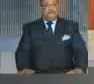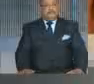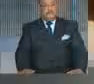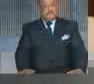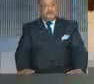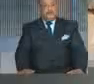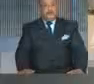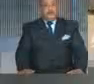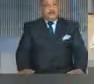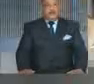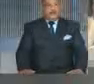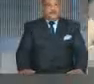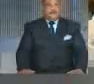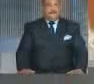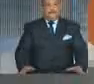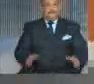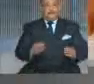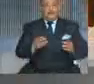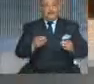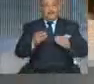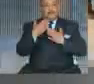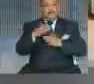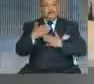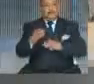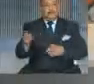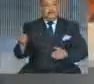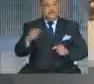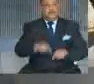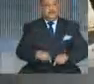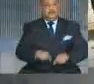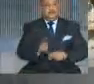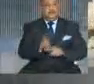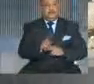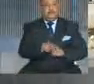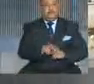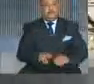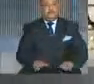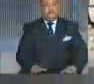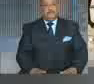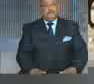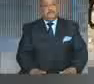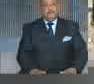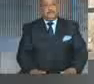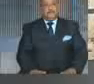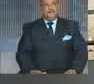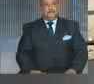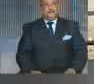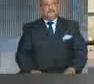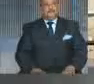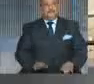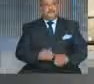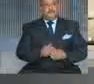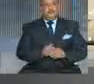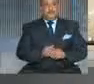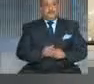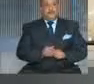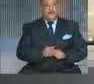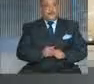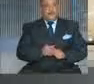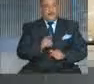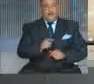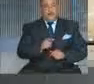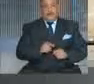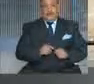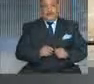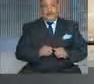لفرقة حمدية المنشية، تلك هي أهم العروض التي سيحتضنها مهرجان سيدي حامد لإحياء التراث بسوق لحد على مدى